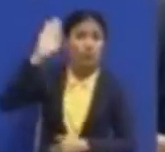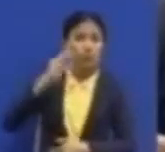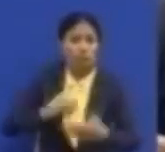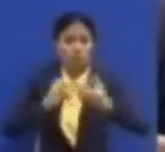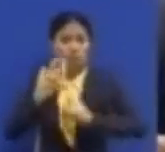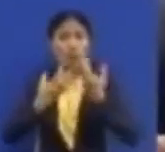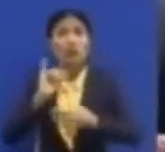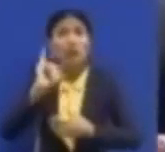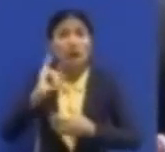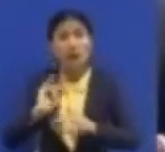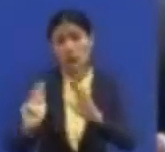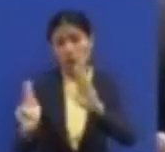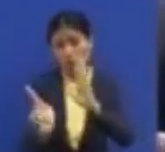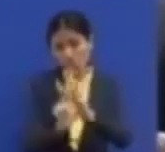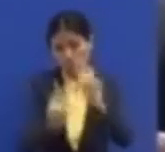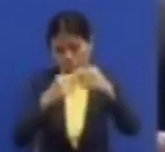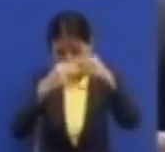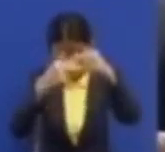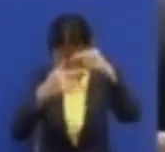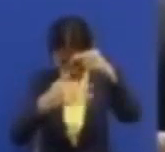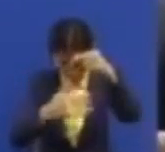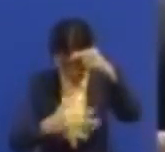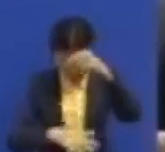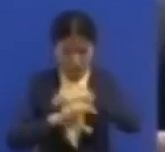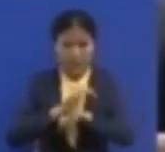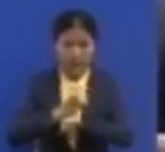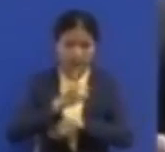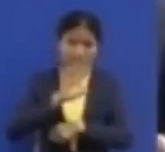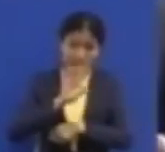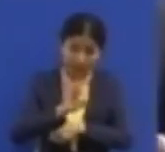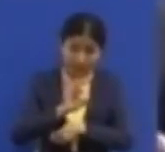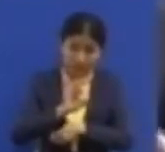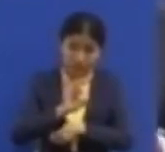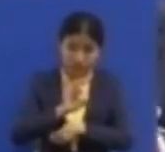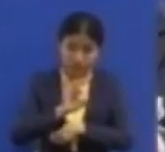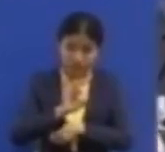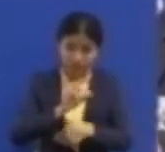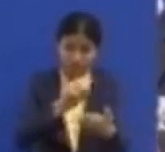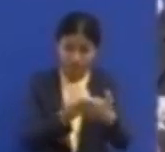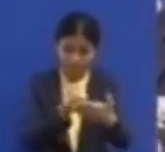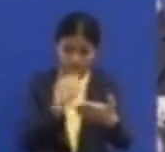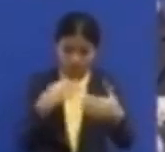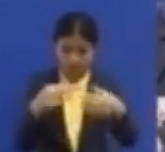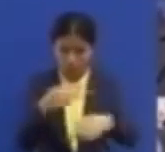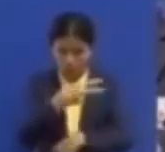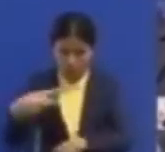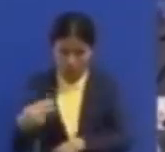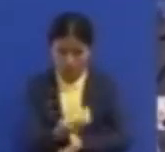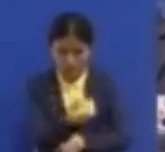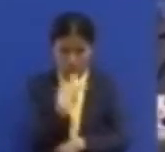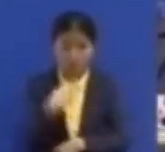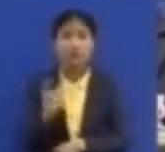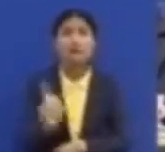มันมีตั้งแต่ข้อ58ซึ่งได้ระบุว่าการอภิปรายนั้น